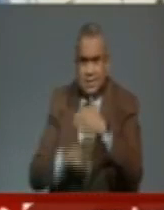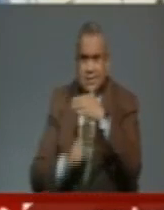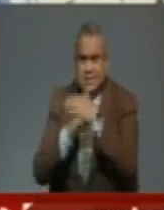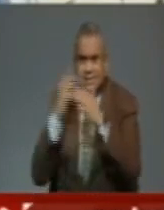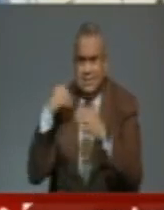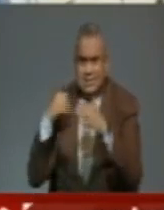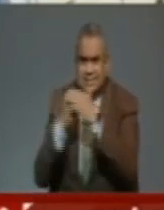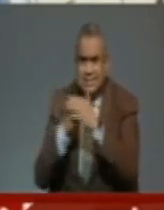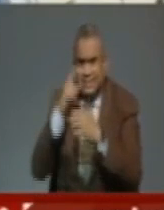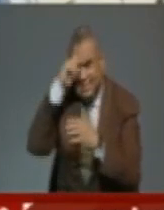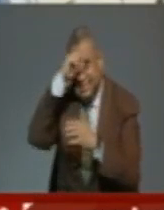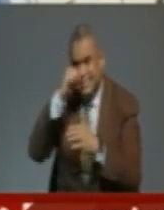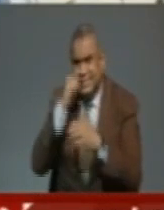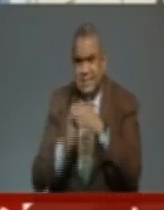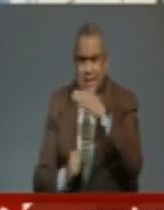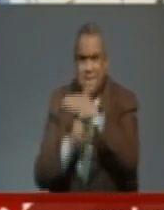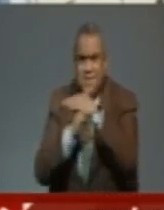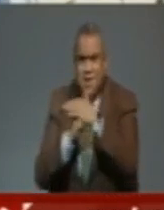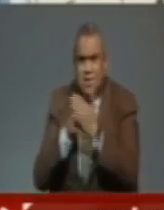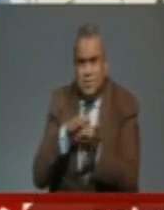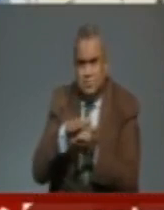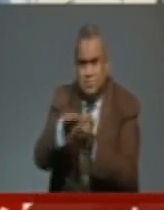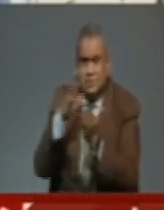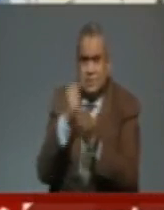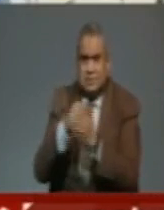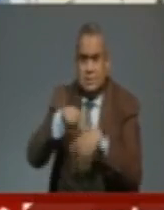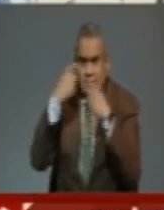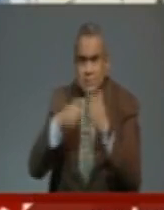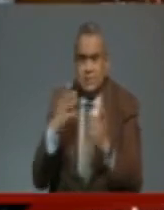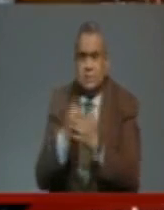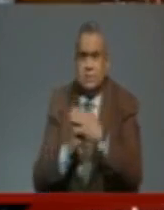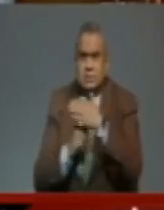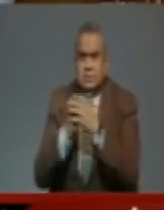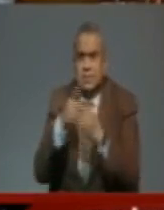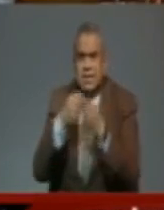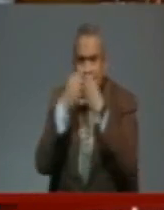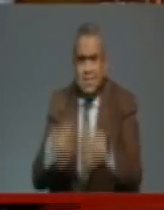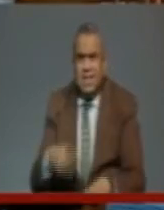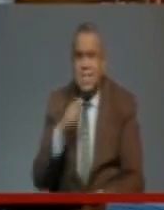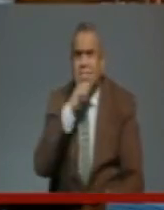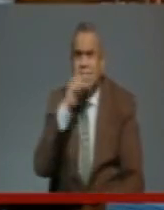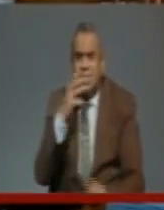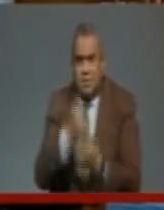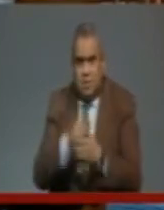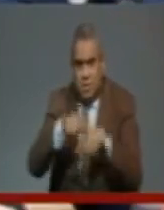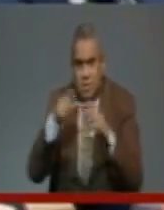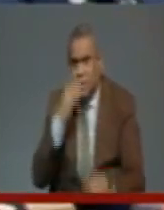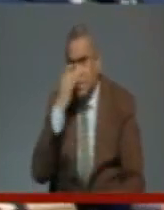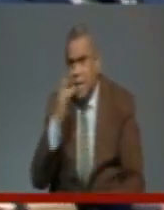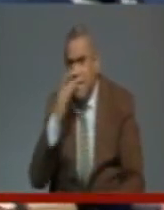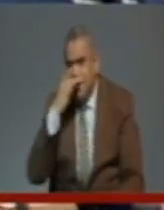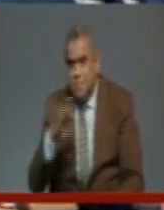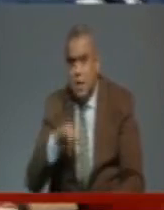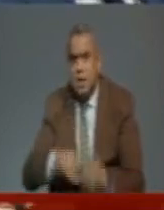وعايزين يعني نعظم النقل النهري عشان ده نقل رخيص ولا يلوث البيئه و و و، احنا كان لازم نفنم